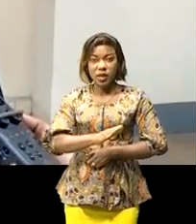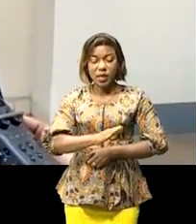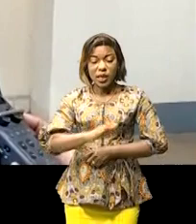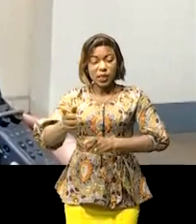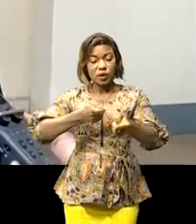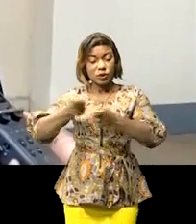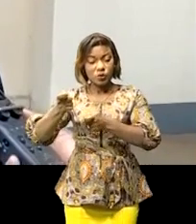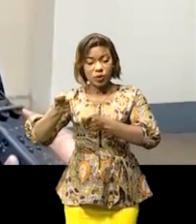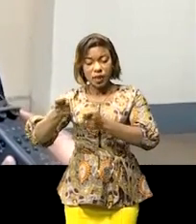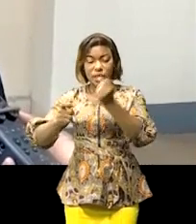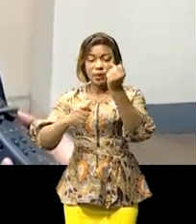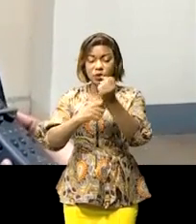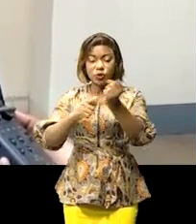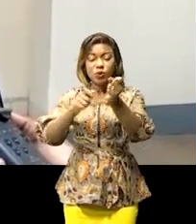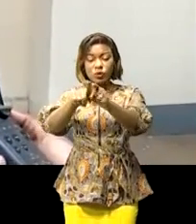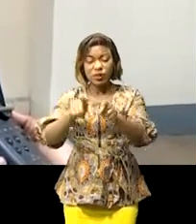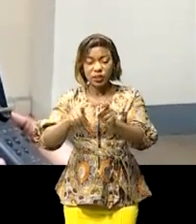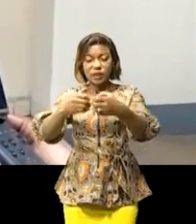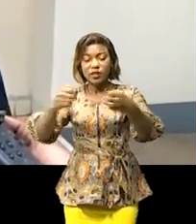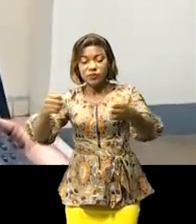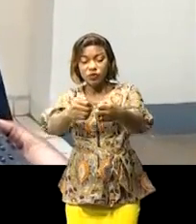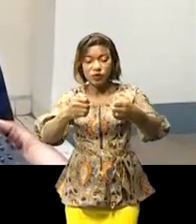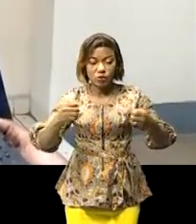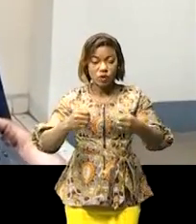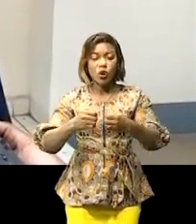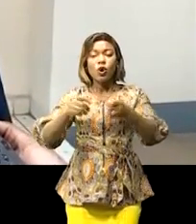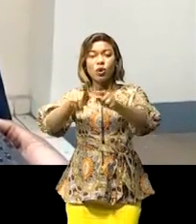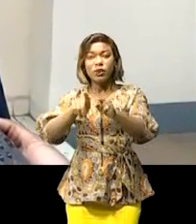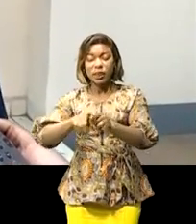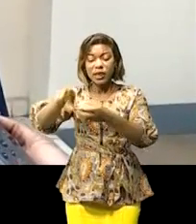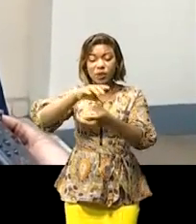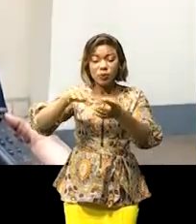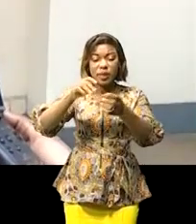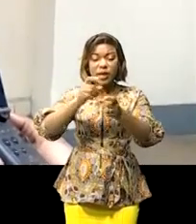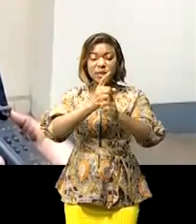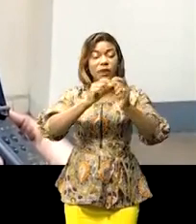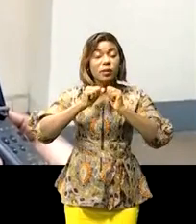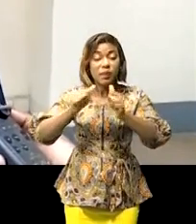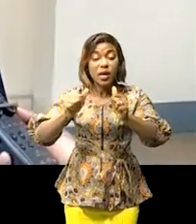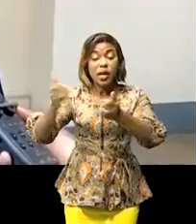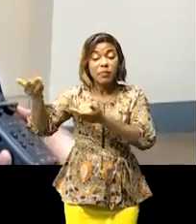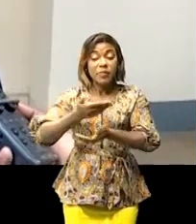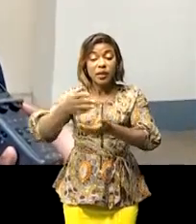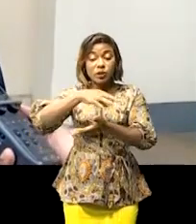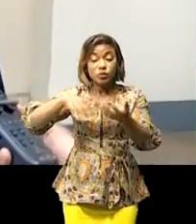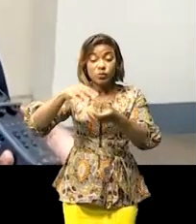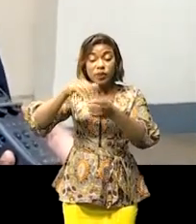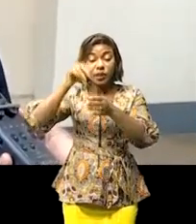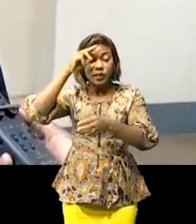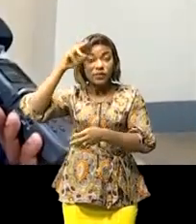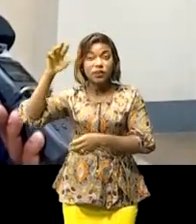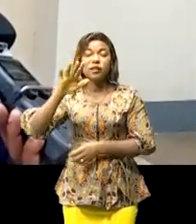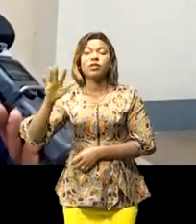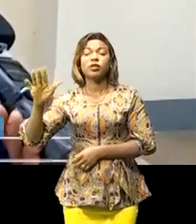susceptible d'entraîner des divisions, de faire régner l'insécurité et d'amener des troubles sur le site